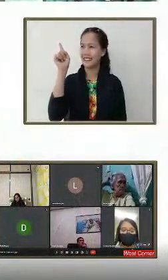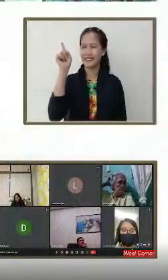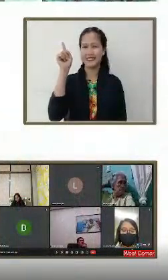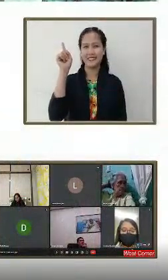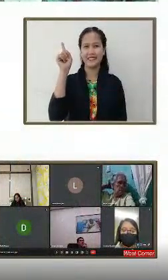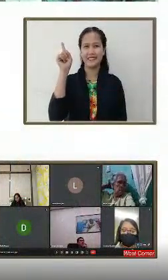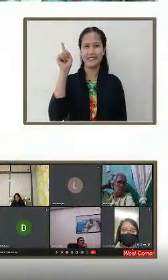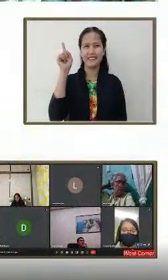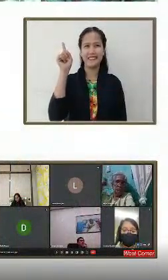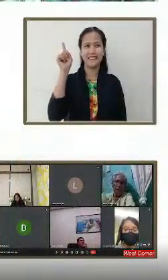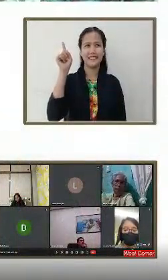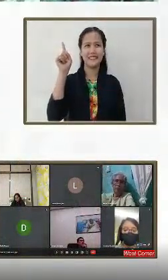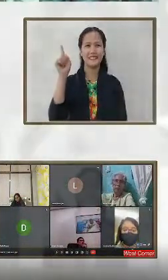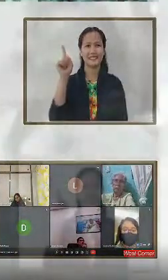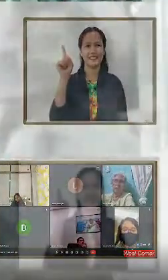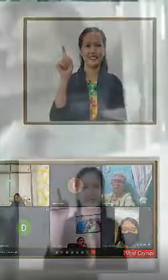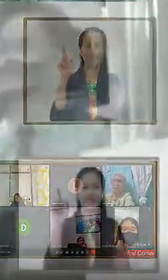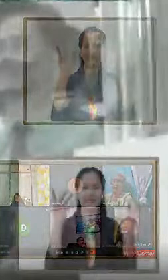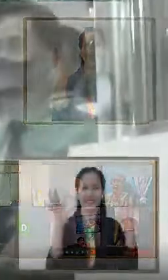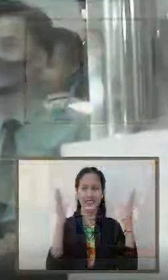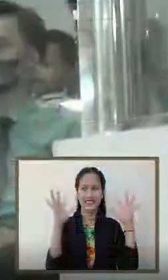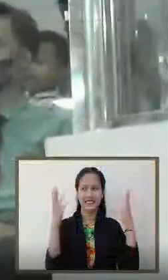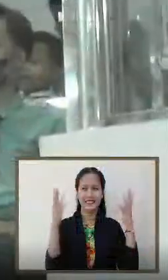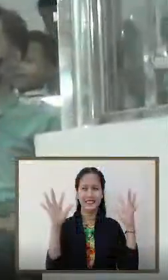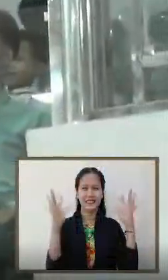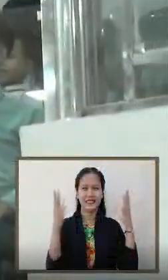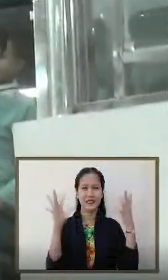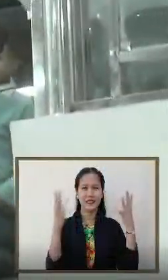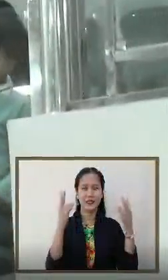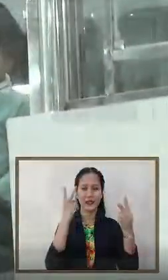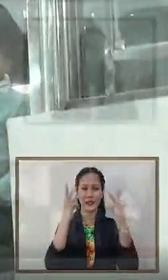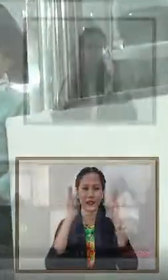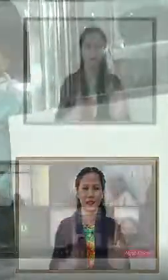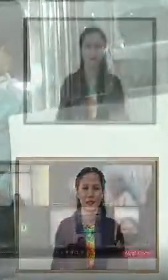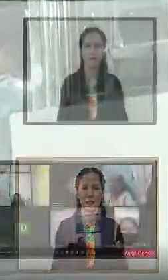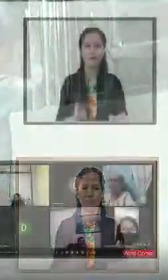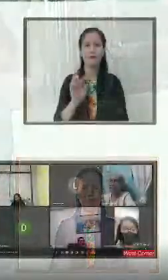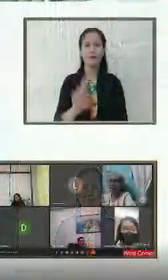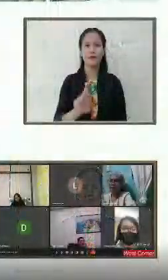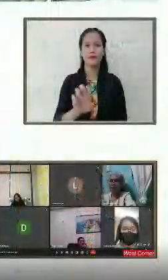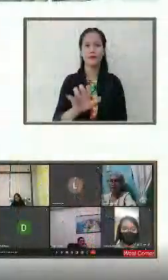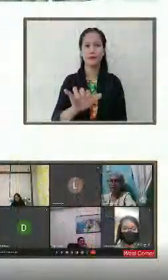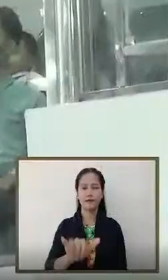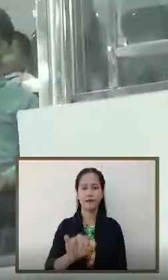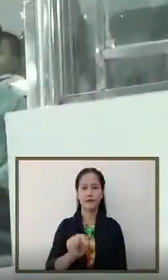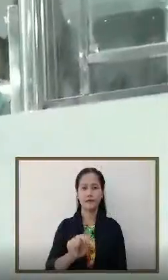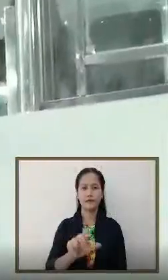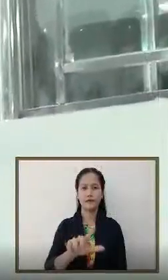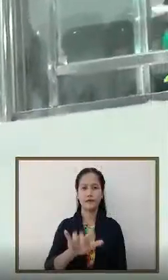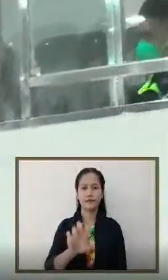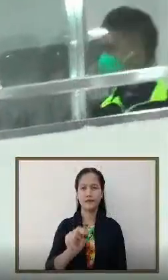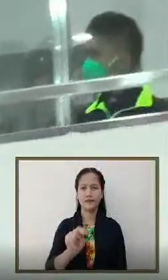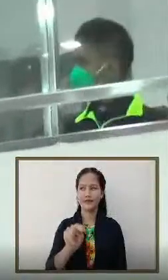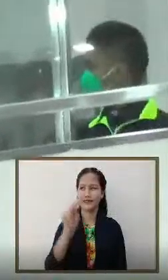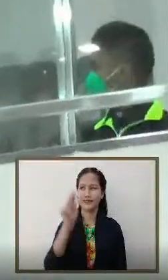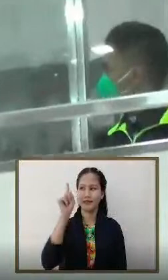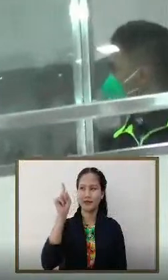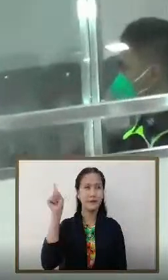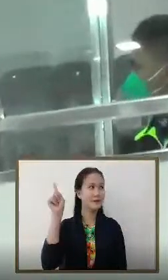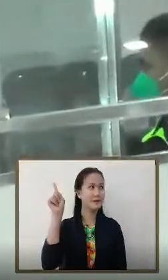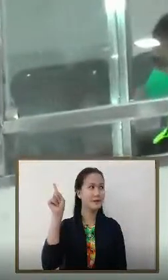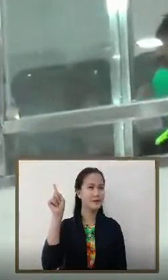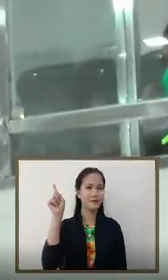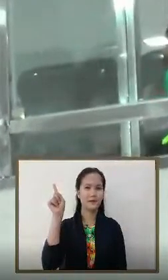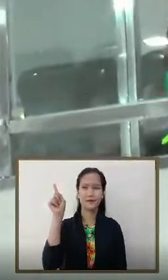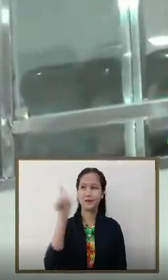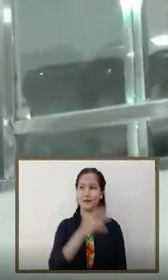Magkakapare-parehas yata sila pangalan. Palakpakan po natin. Bisita rin po nila si Reynaline Igonia. Yun. Amen. At